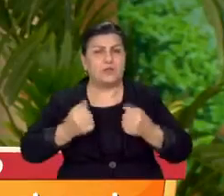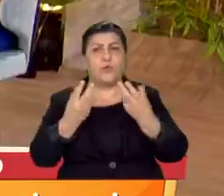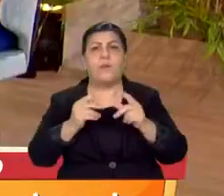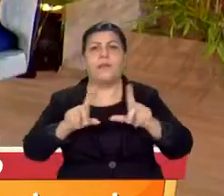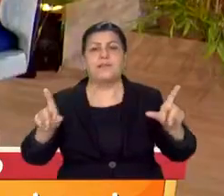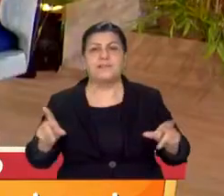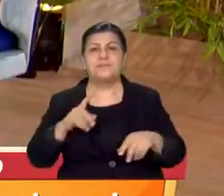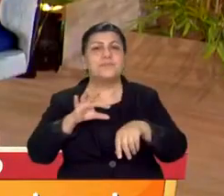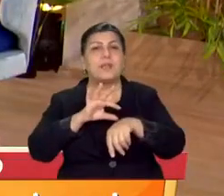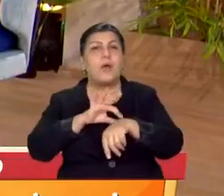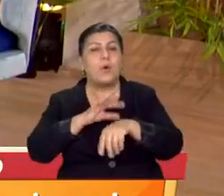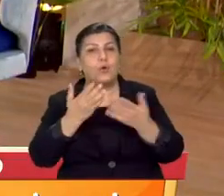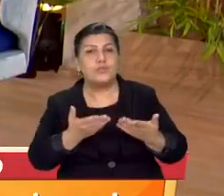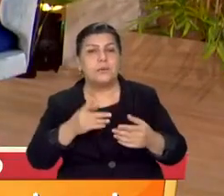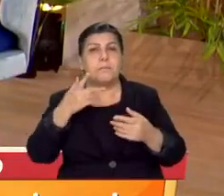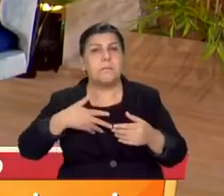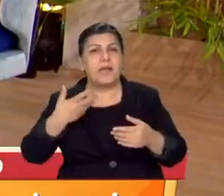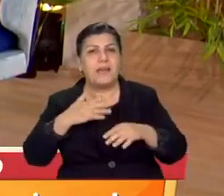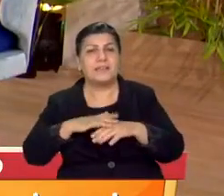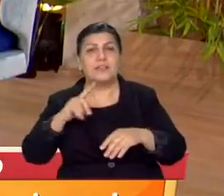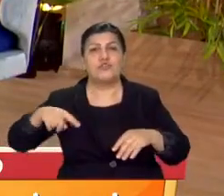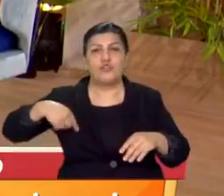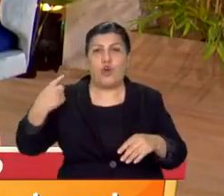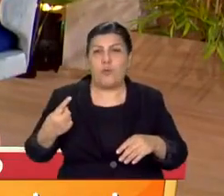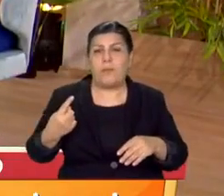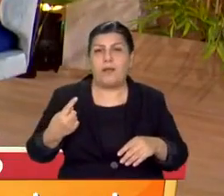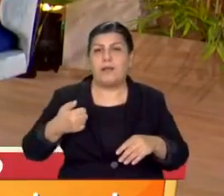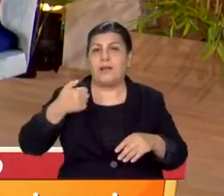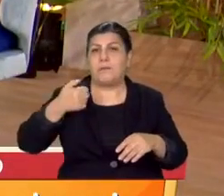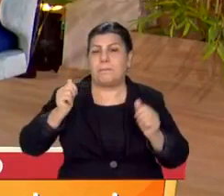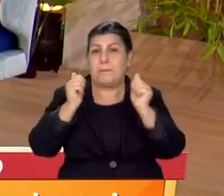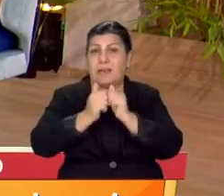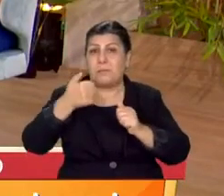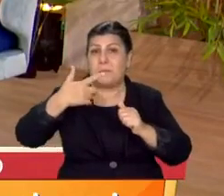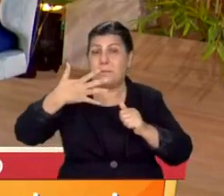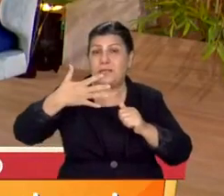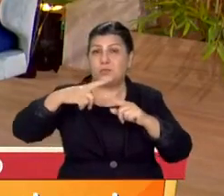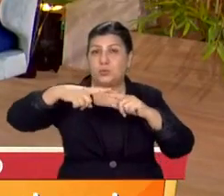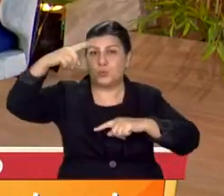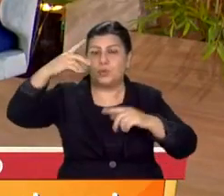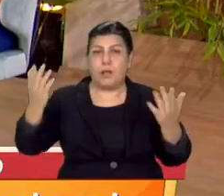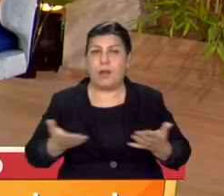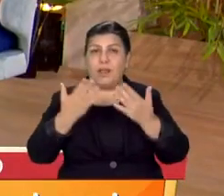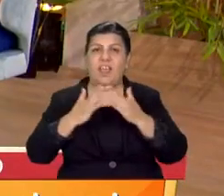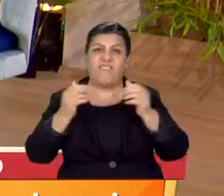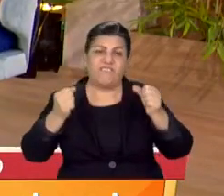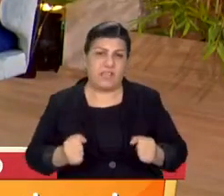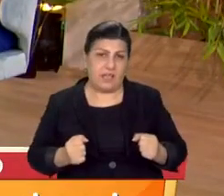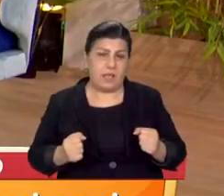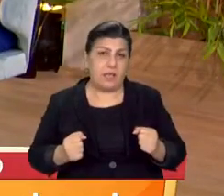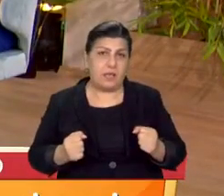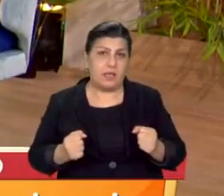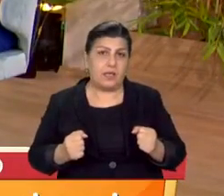Evet hocam şunu merak ediyor Şimdi bu yeni Normalde birlikte 65 yaş üstü hala evde